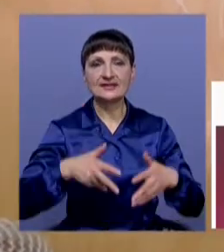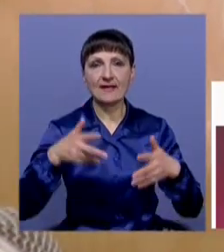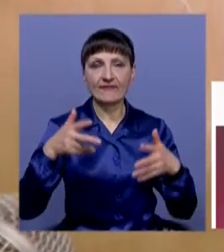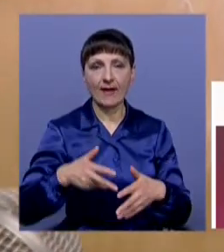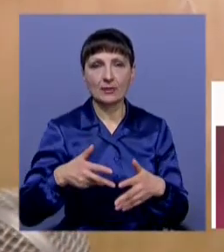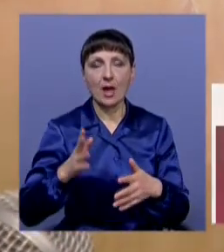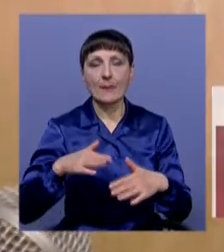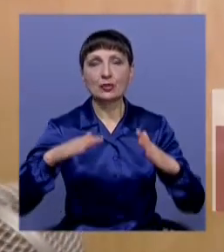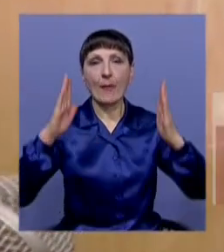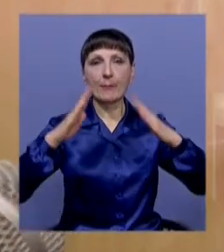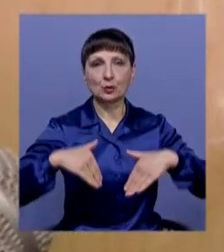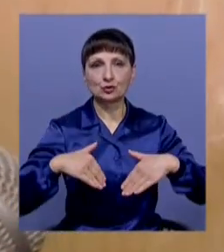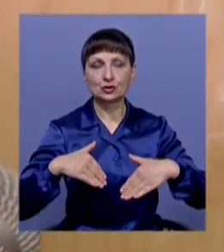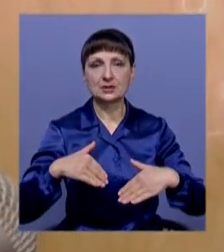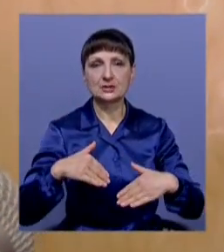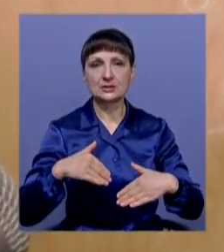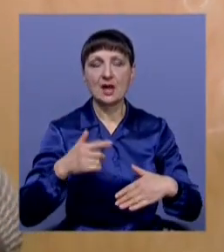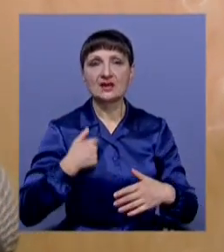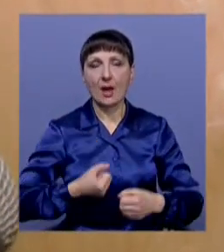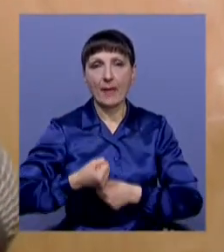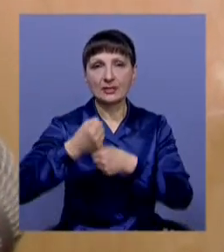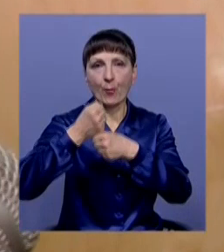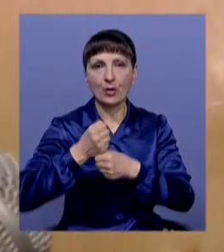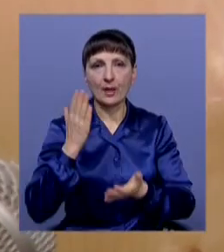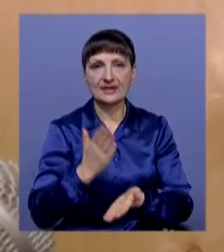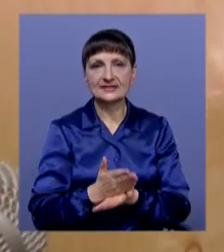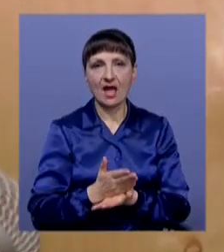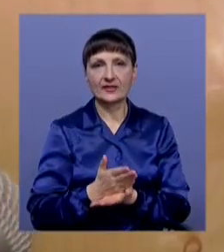потом обрушилась, я подпорки поставил,